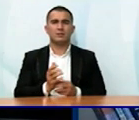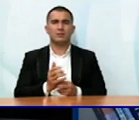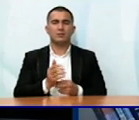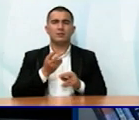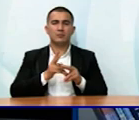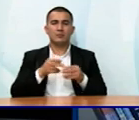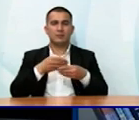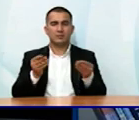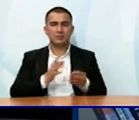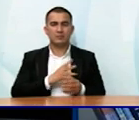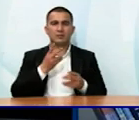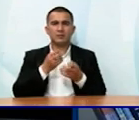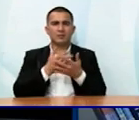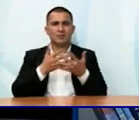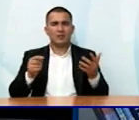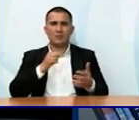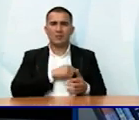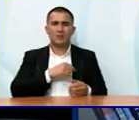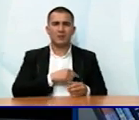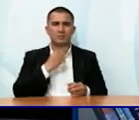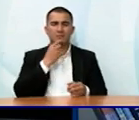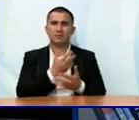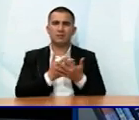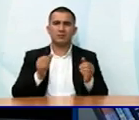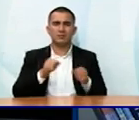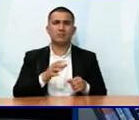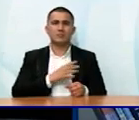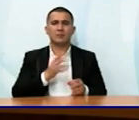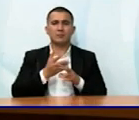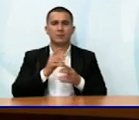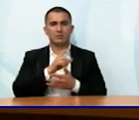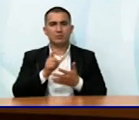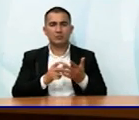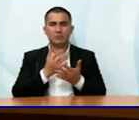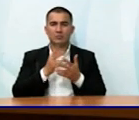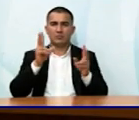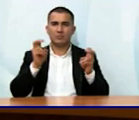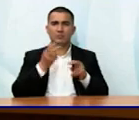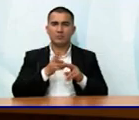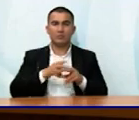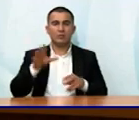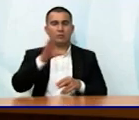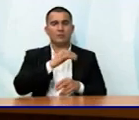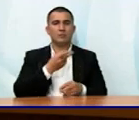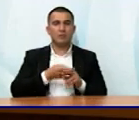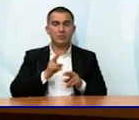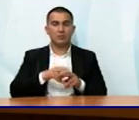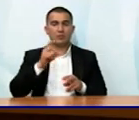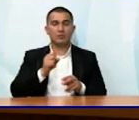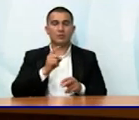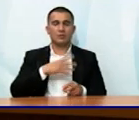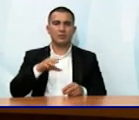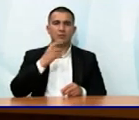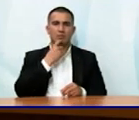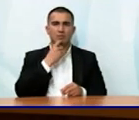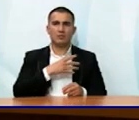Keyin nazarimda siz uchun eng murakkab mavzu bo'lgan aruz vazni o'tilgan. Hoynahoy bu mavzu siz uchun eng qiyin mavzu bo'lgan bo'lsa kerak.